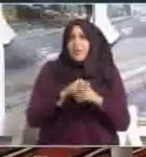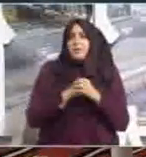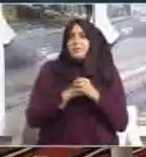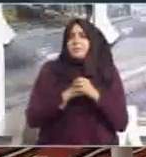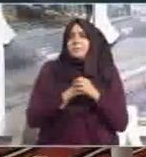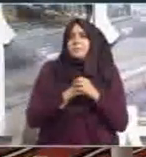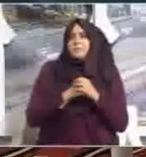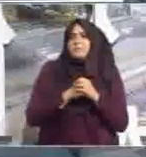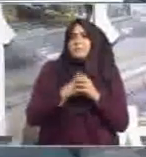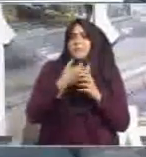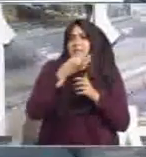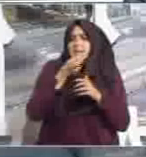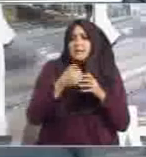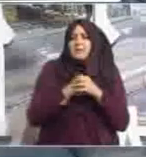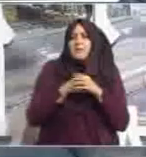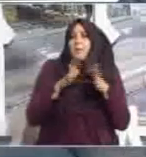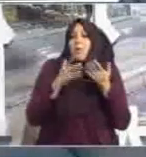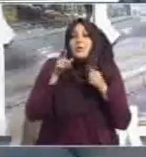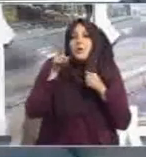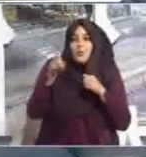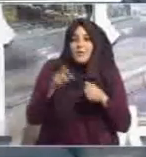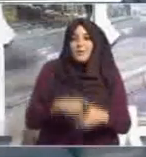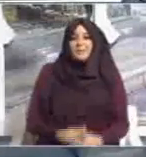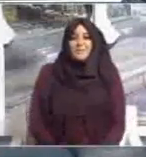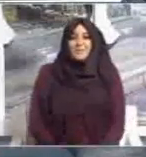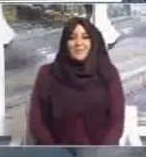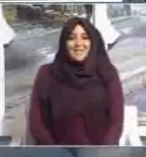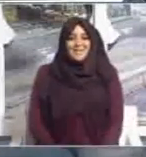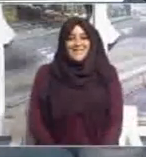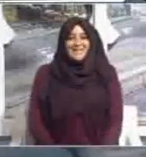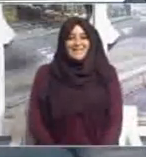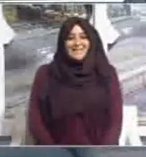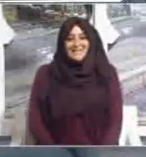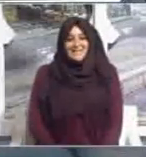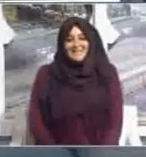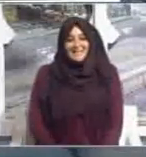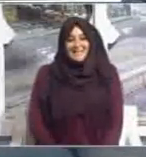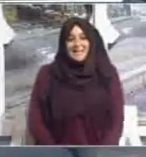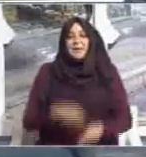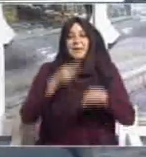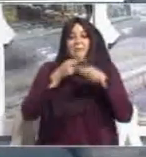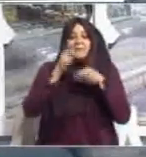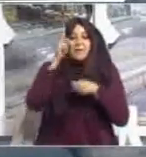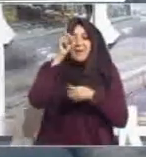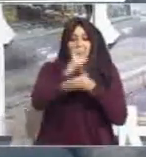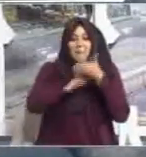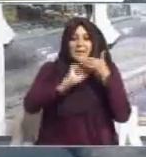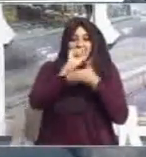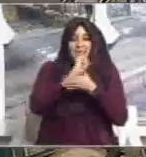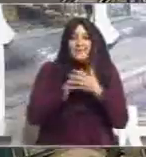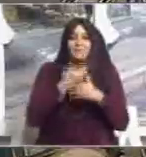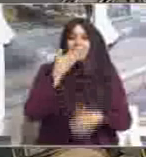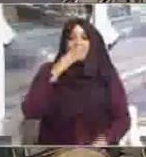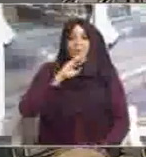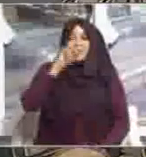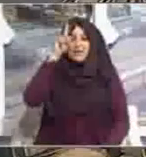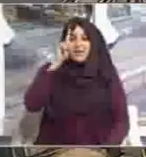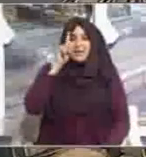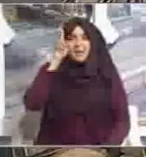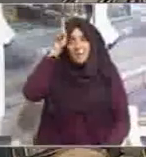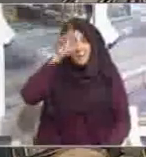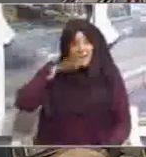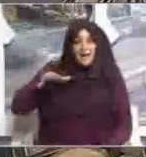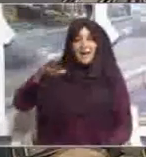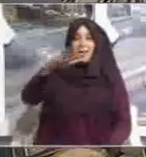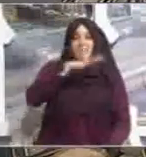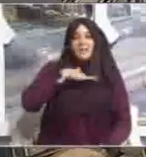وقوته وبسالته صلى الله عليه وسلم. فضل. بسم الله الرحمن الرحيم، الحمد لله رب العالمين،